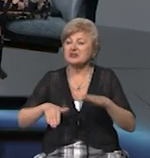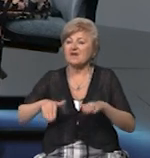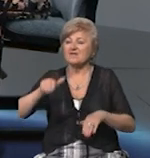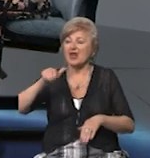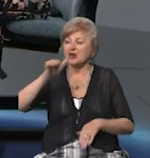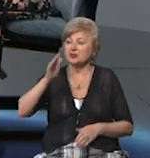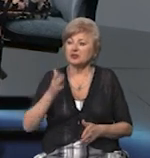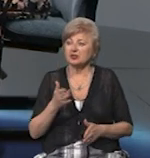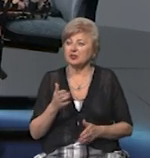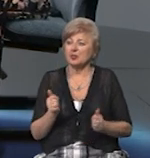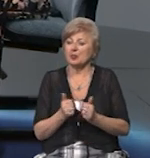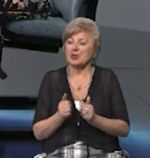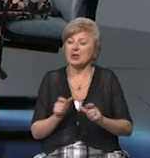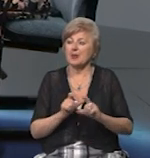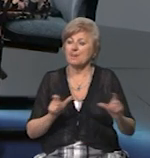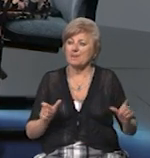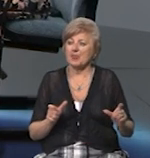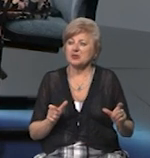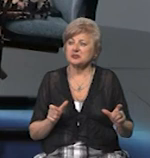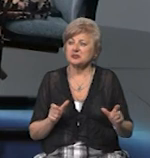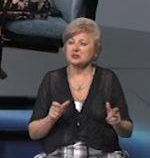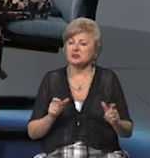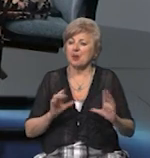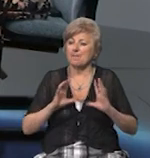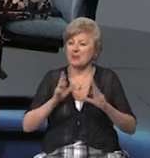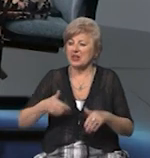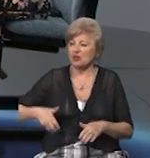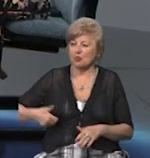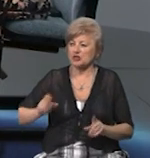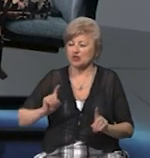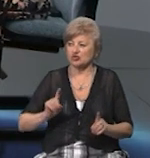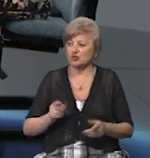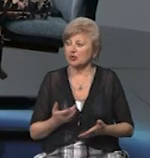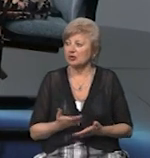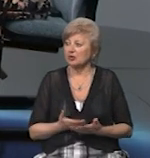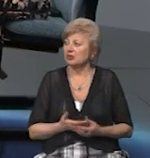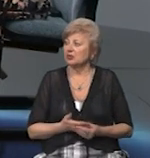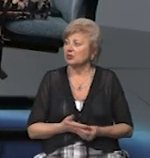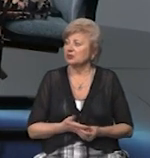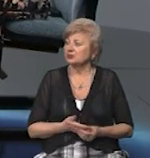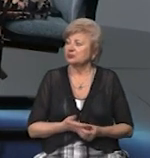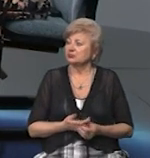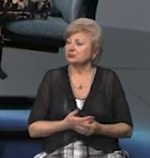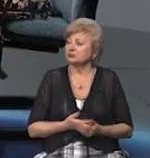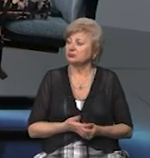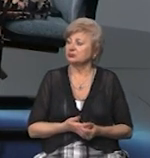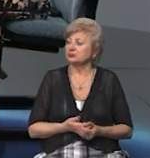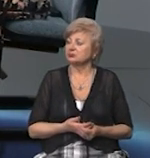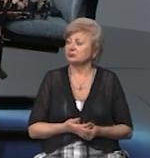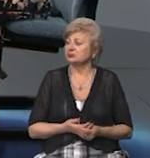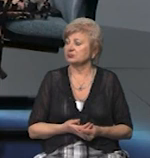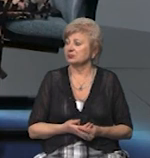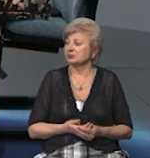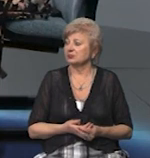от там перенесено. Ну, біля магазину там «Планета обезьян», я не знаю, чи є він, чи нема, але там колись був. Да, тепер там,